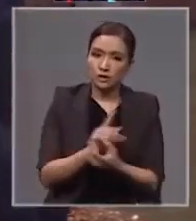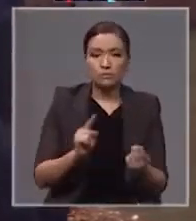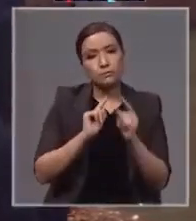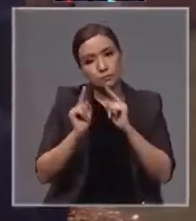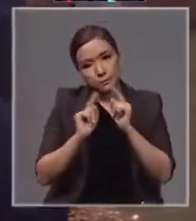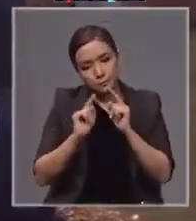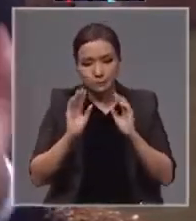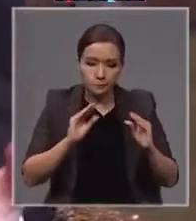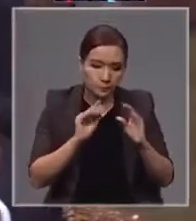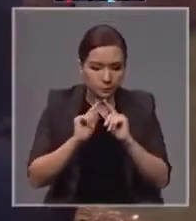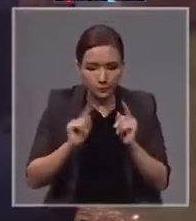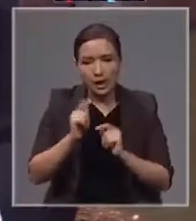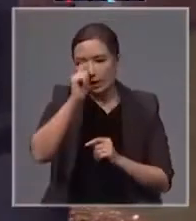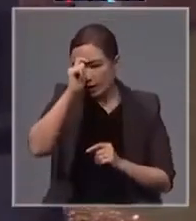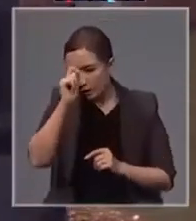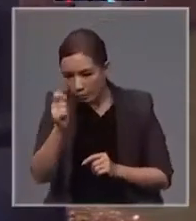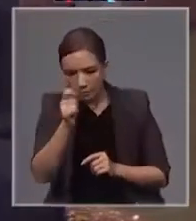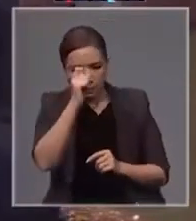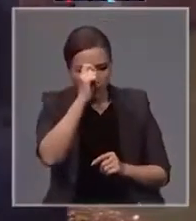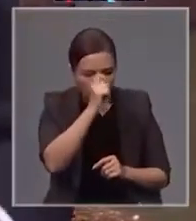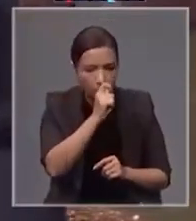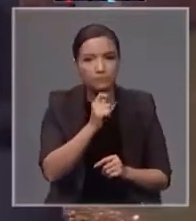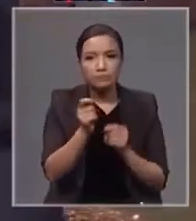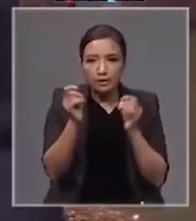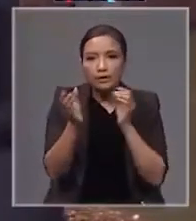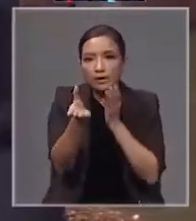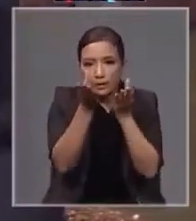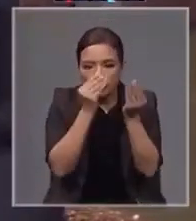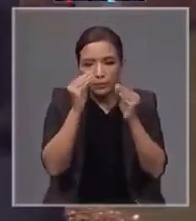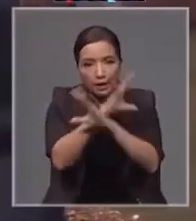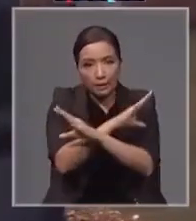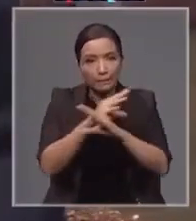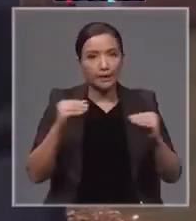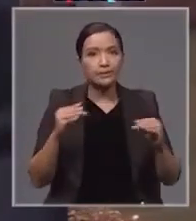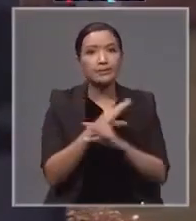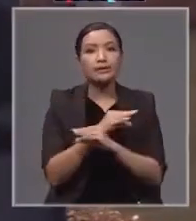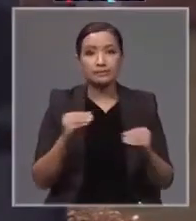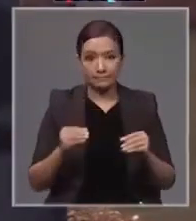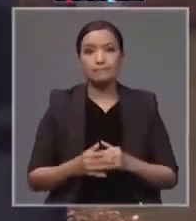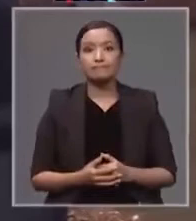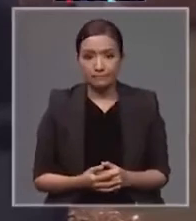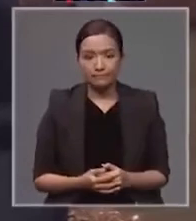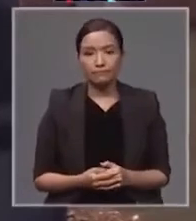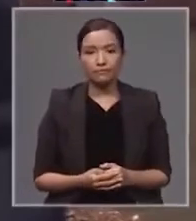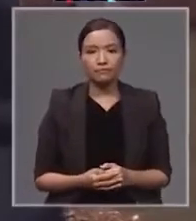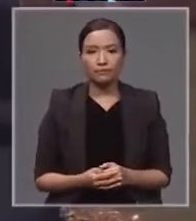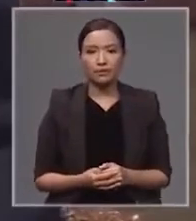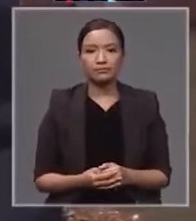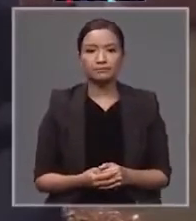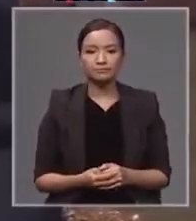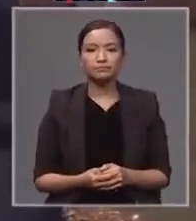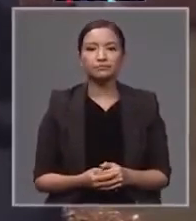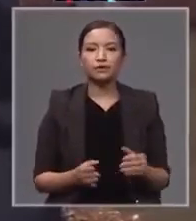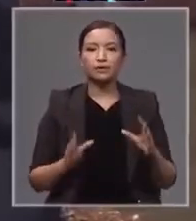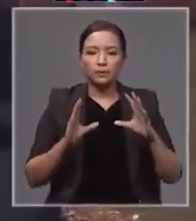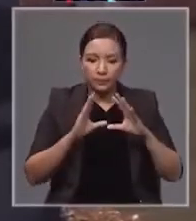ด้วยความเคารพซึ่งกันและกันเรียนรู้ซึ่งกันและกันนะครับแล้วก็คือยกระดับสันติเป็นสันติ